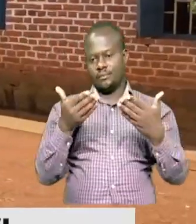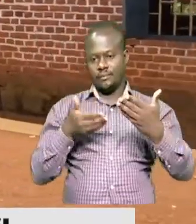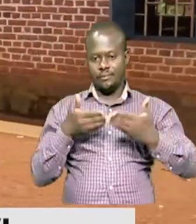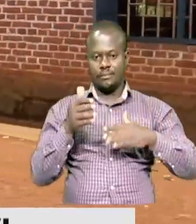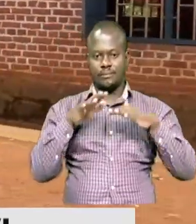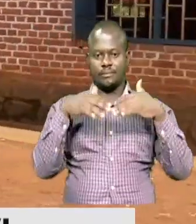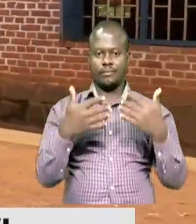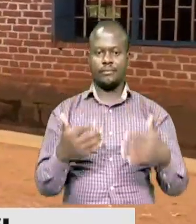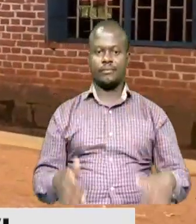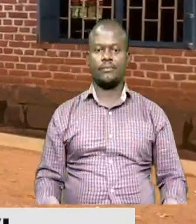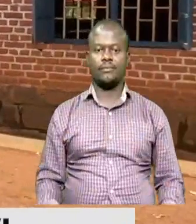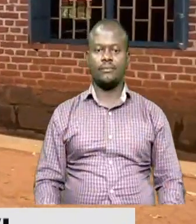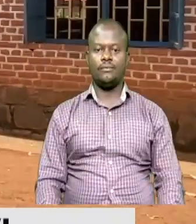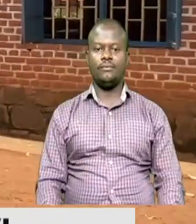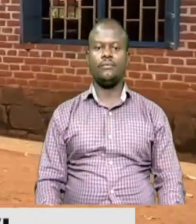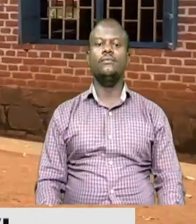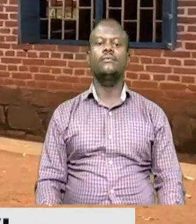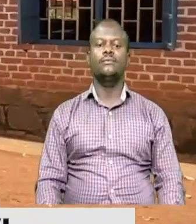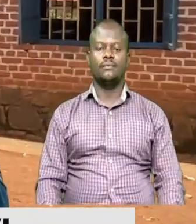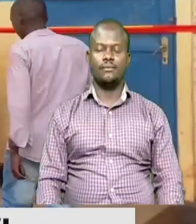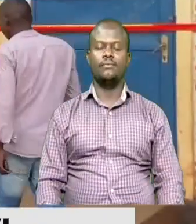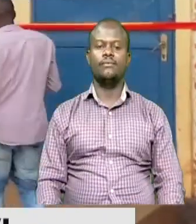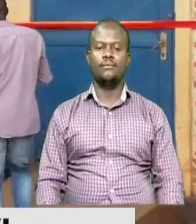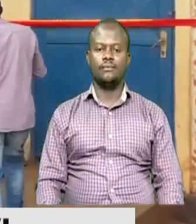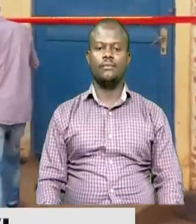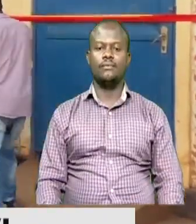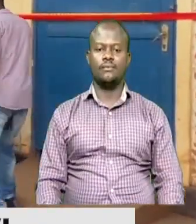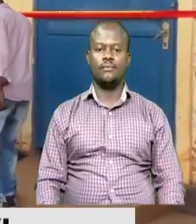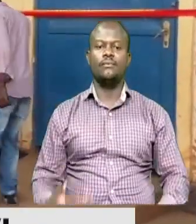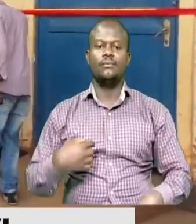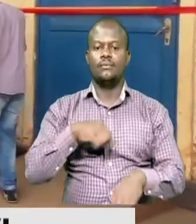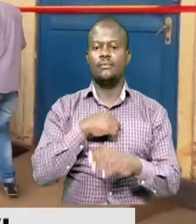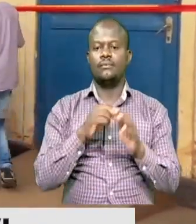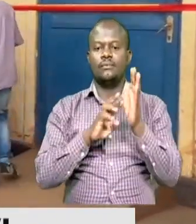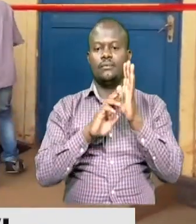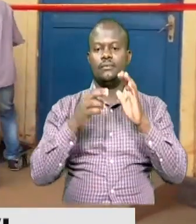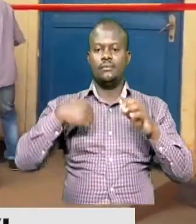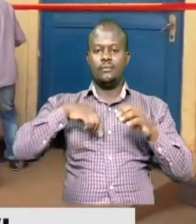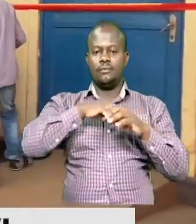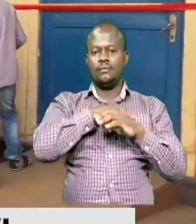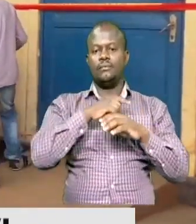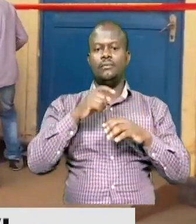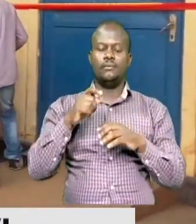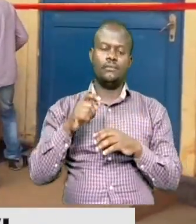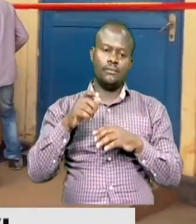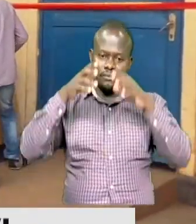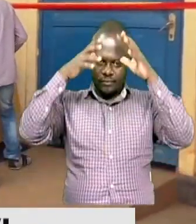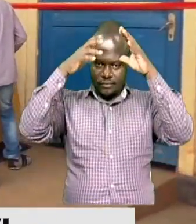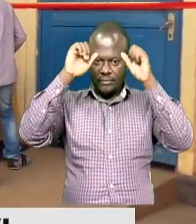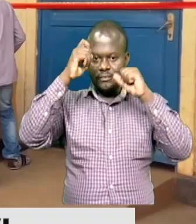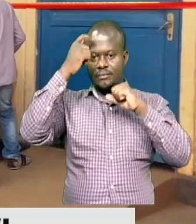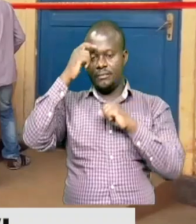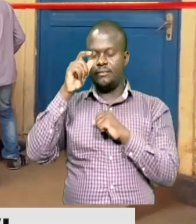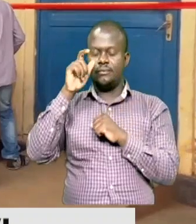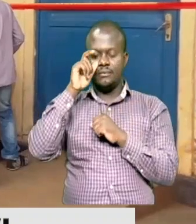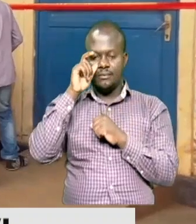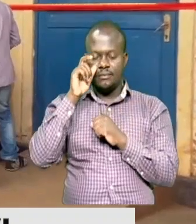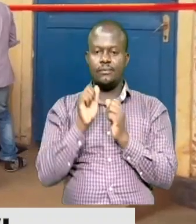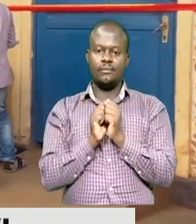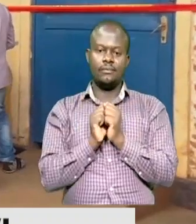icyizere bagatorwa. Mwiriwe neza. Mwiriwe. Kuba unari mpagarariye umukandida wacu Nkurunziza Lucie Ntambwe, nyakubahwa Perezida Paul